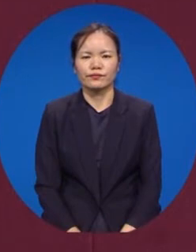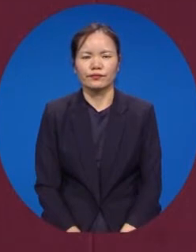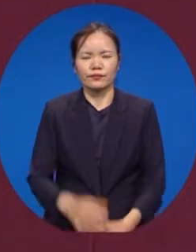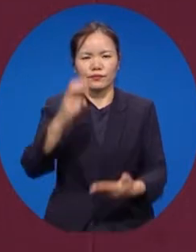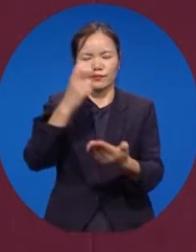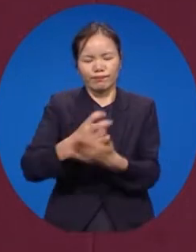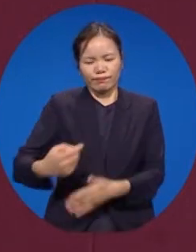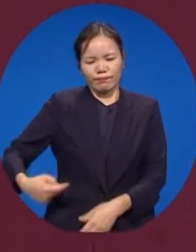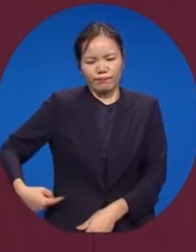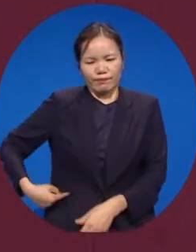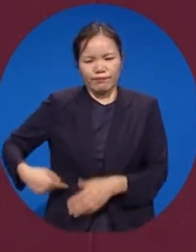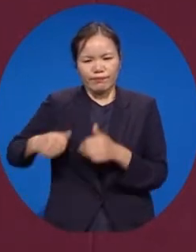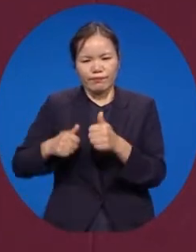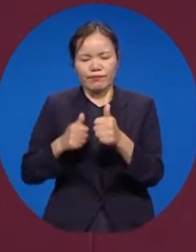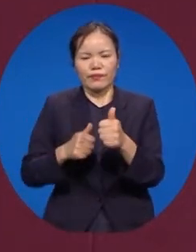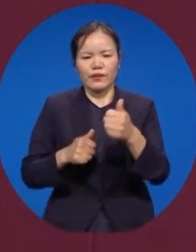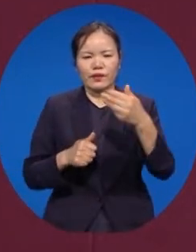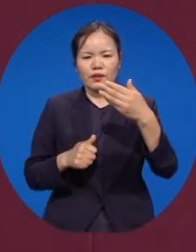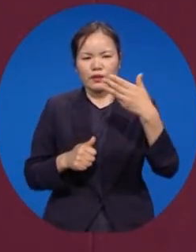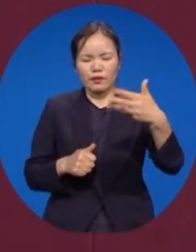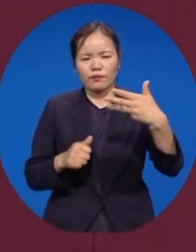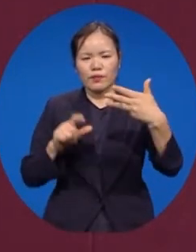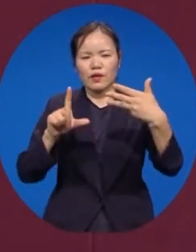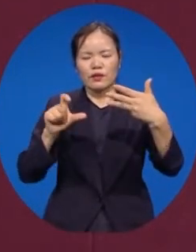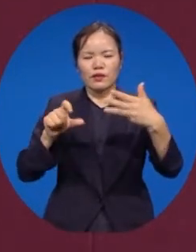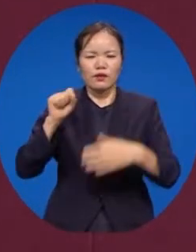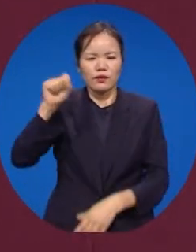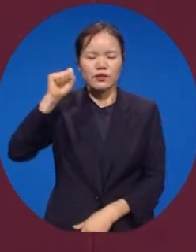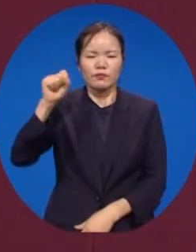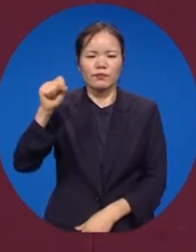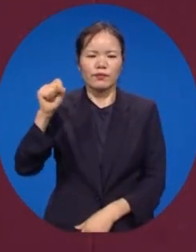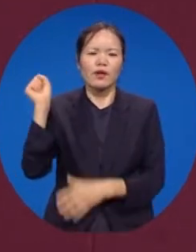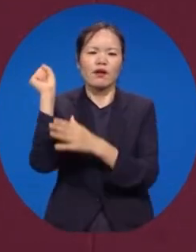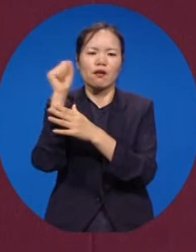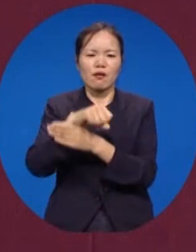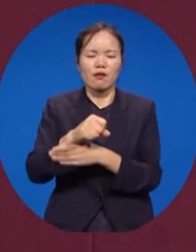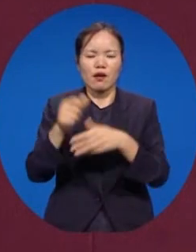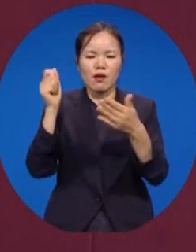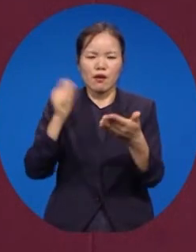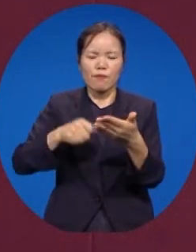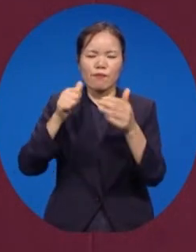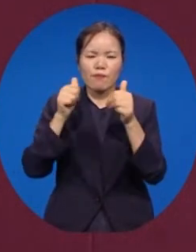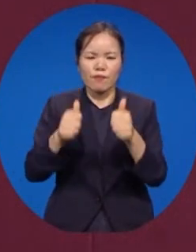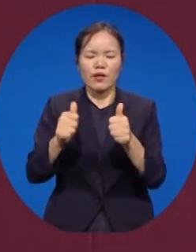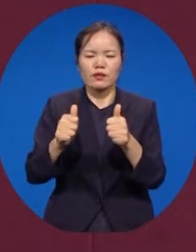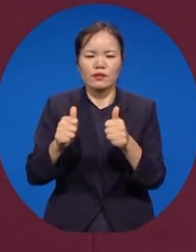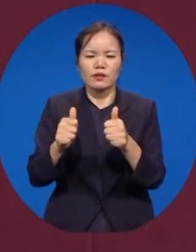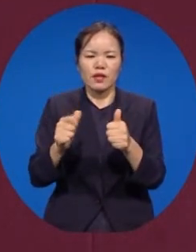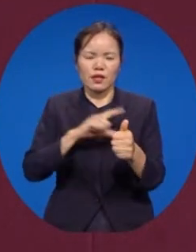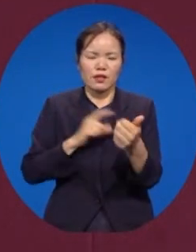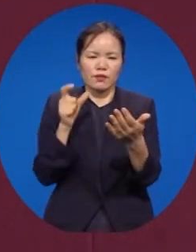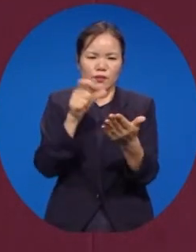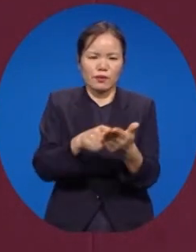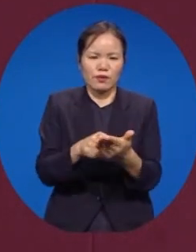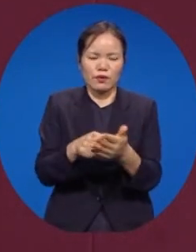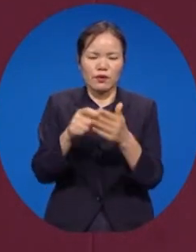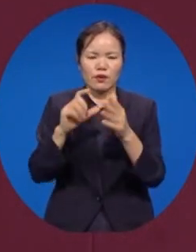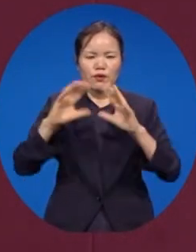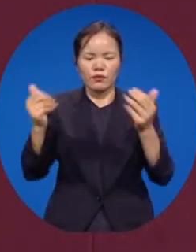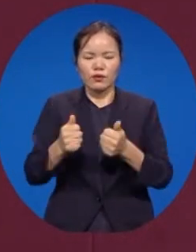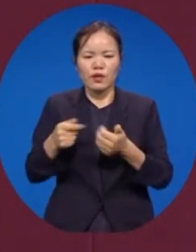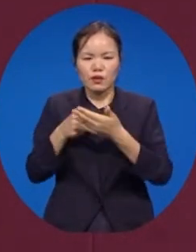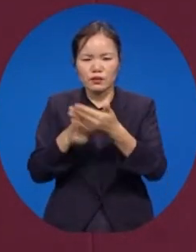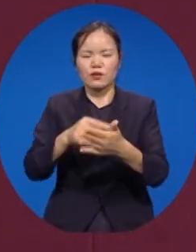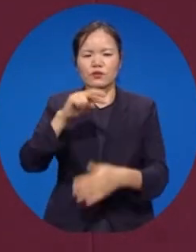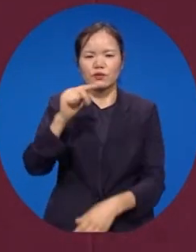법과 양심에 따라 8.15 집회를 허가한 판사의 이름을 넣어 비하하는 법안이 국회에 제출되어도